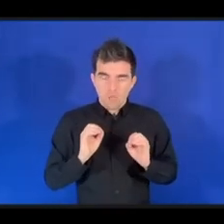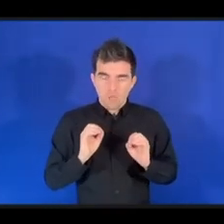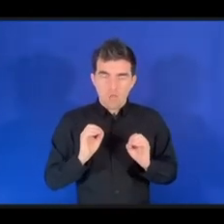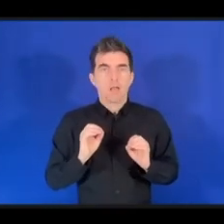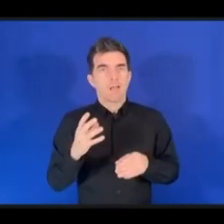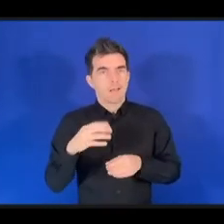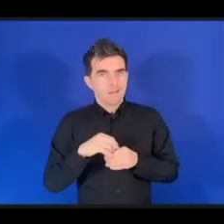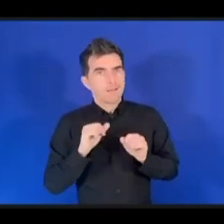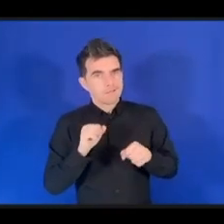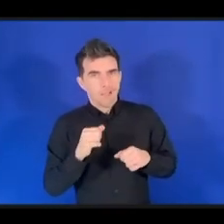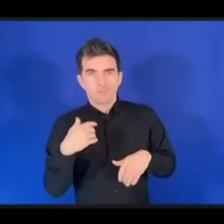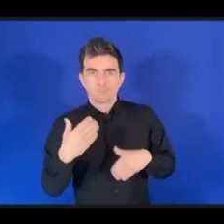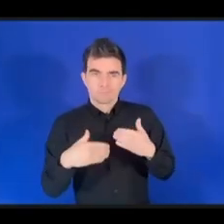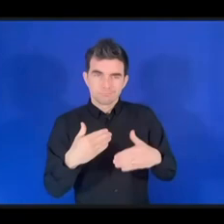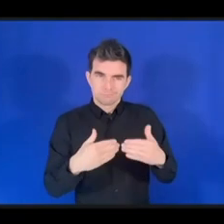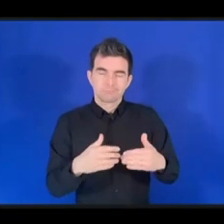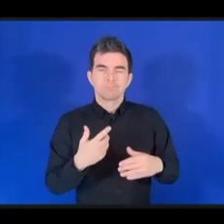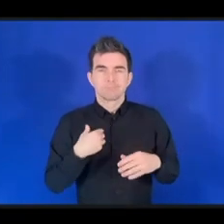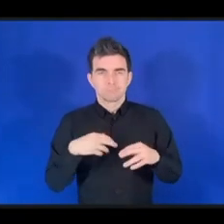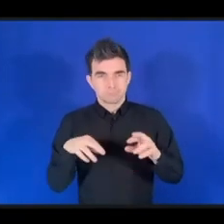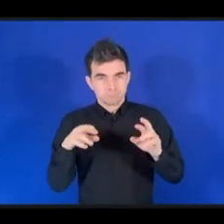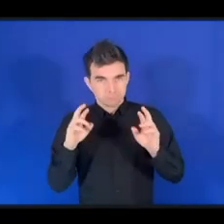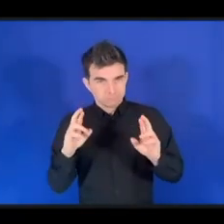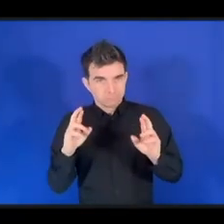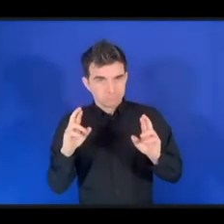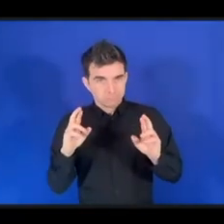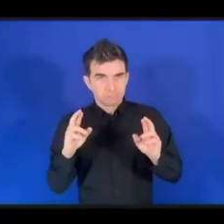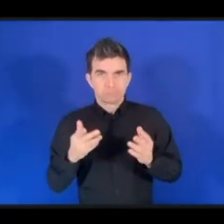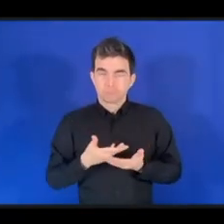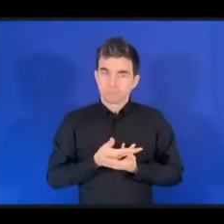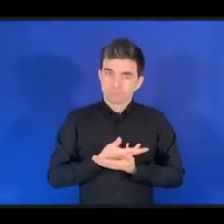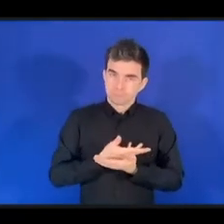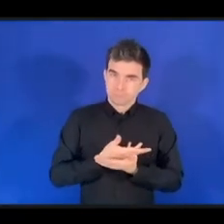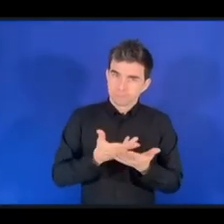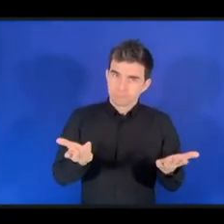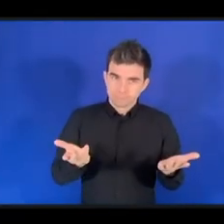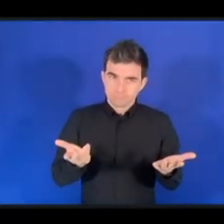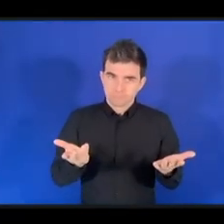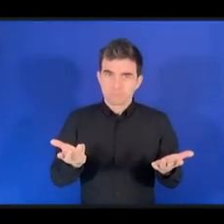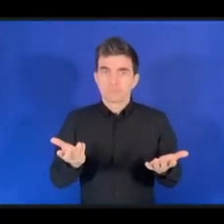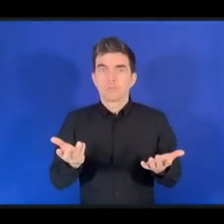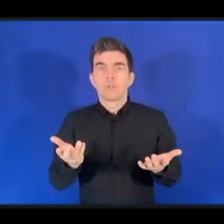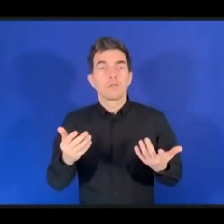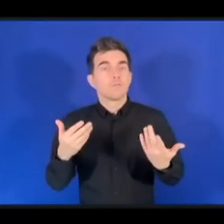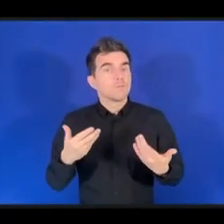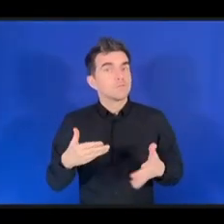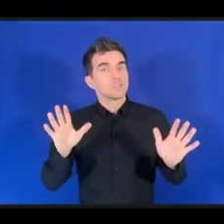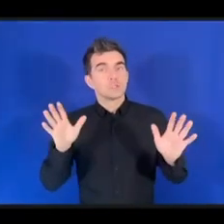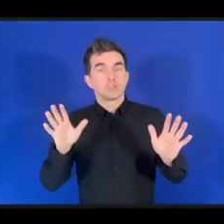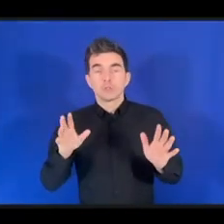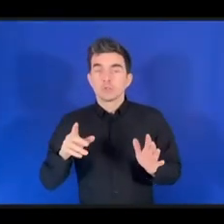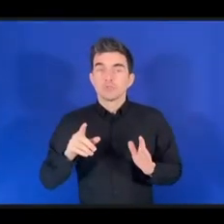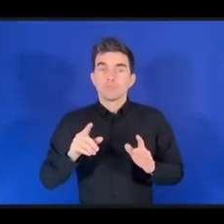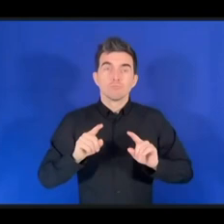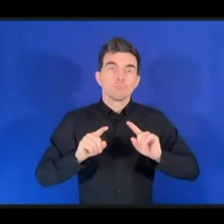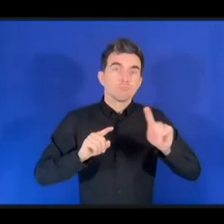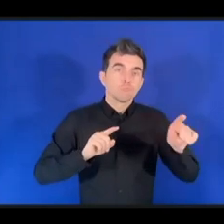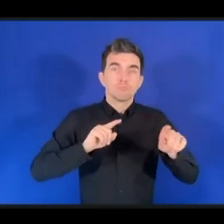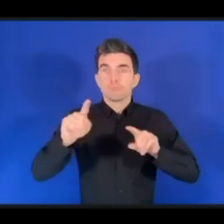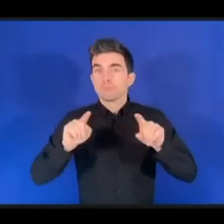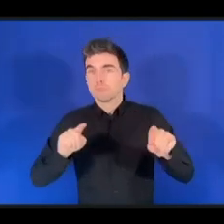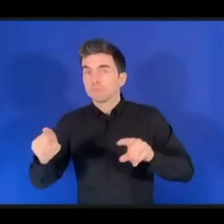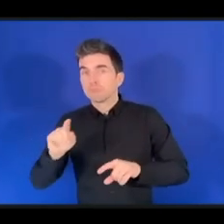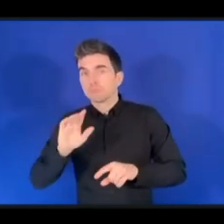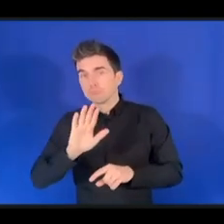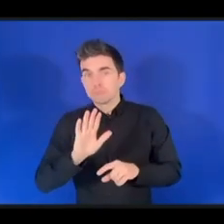j'espère j'espère que quand vous rentrerez chez vous dans vos pays respectifes